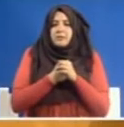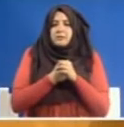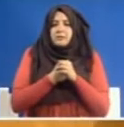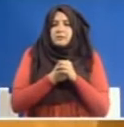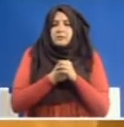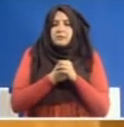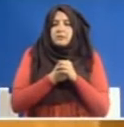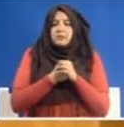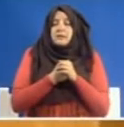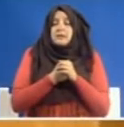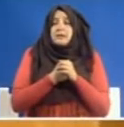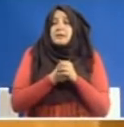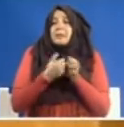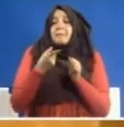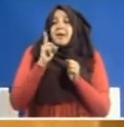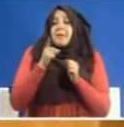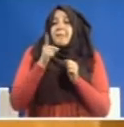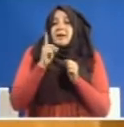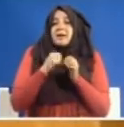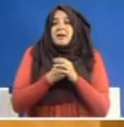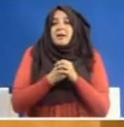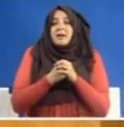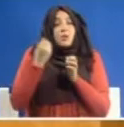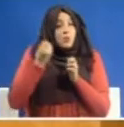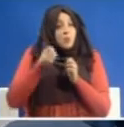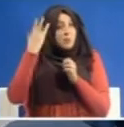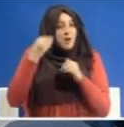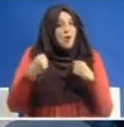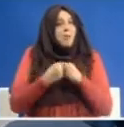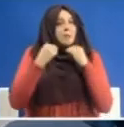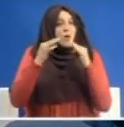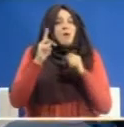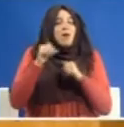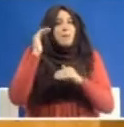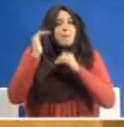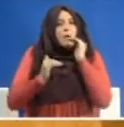يعني ممكن. ولكن لا ننسى أيضا أن هناك كما هناك برامج